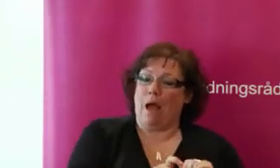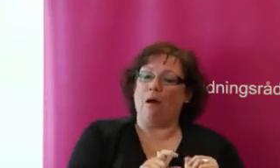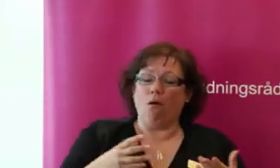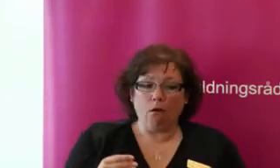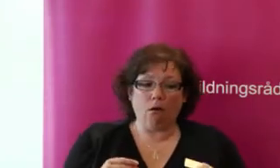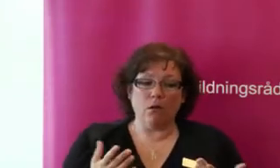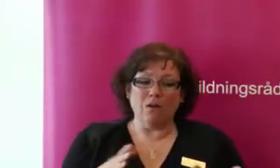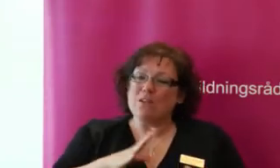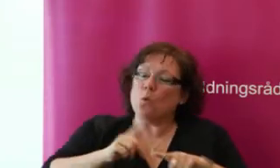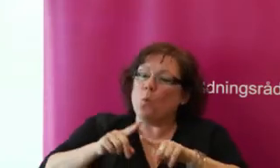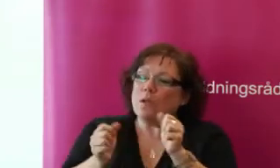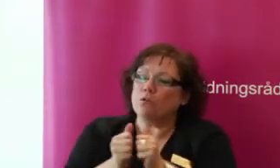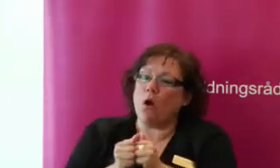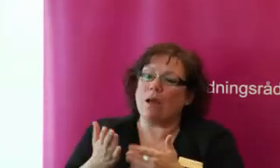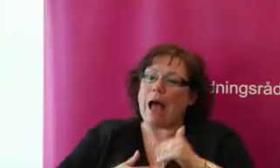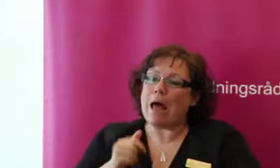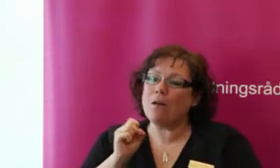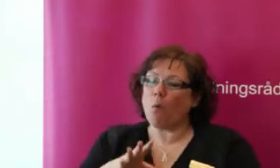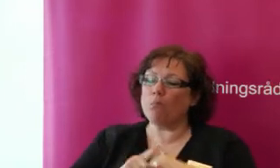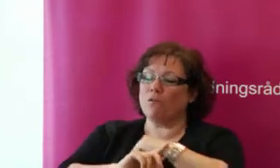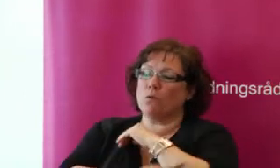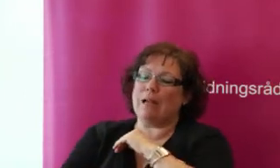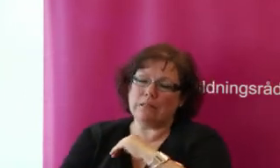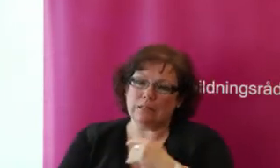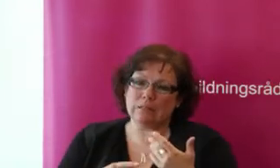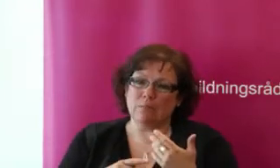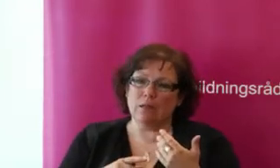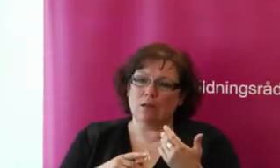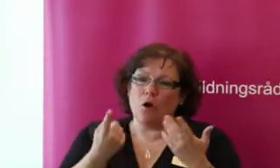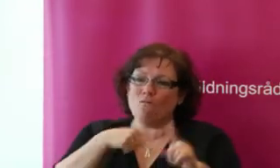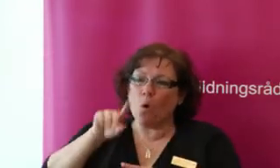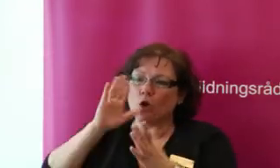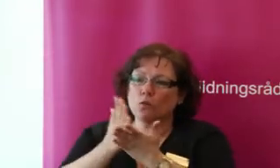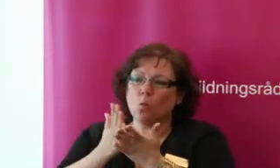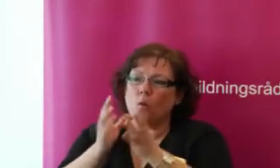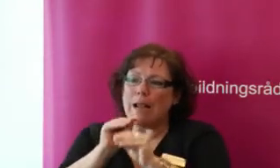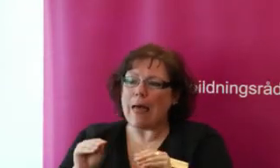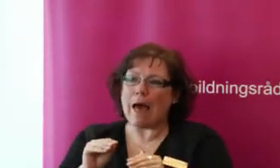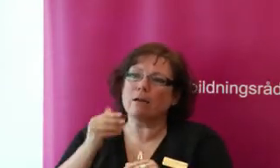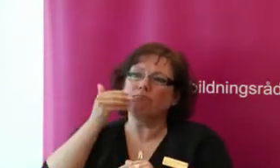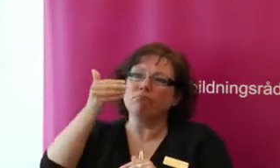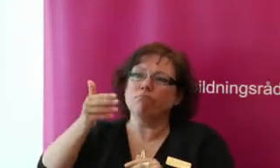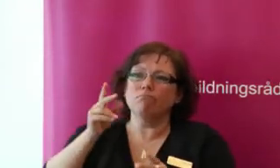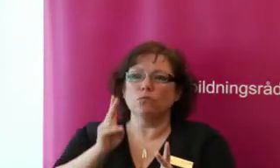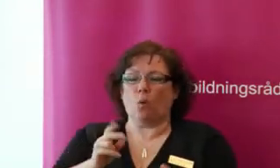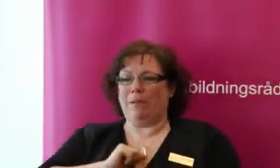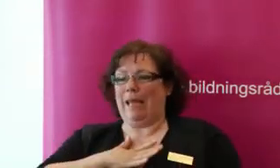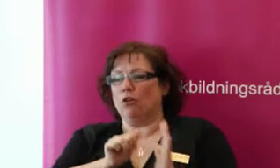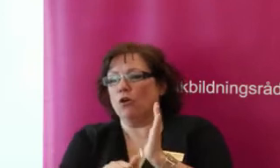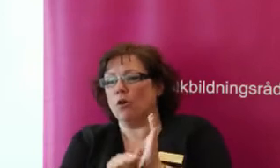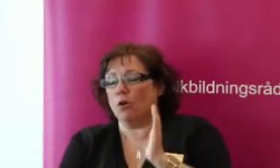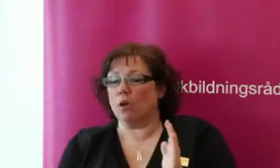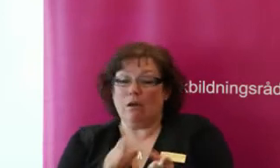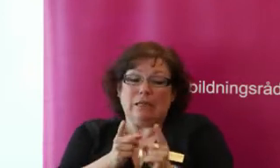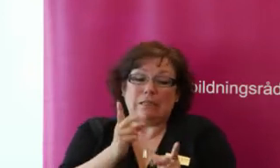som handlar om professionalisering. Jag tror inte att folkhögskollärare kommer att bli liksom en egen profession i hur man betecknar det. Möjligen en